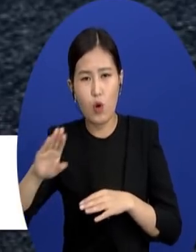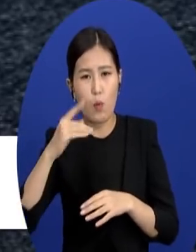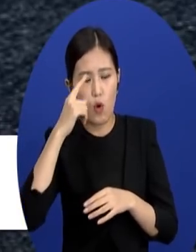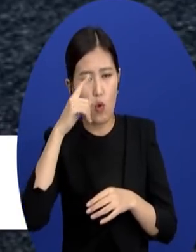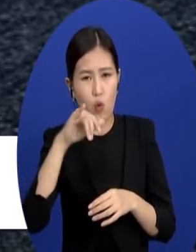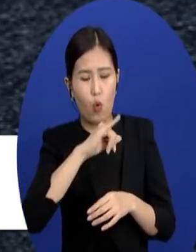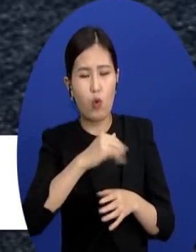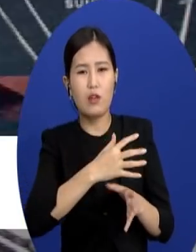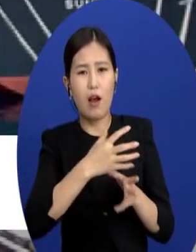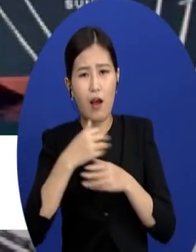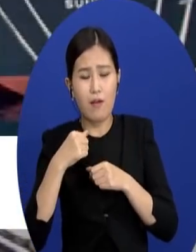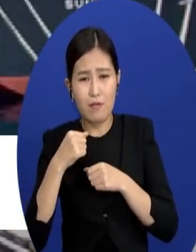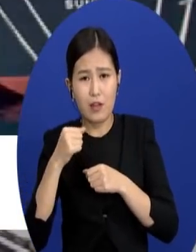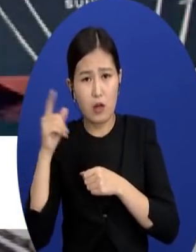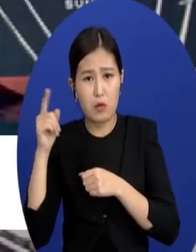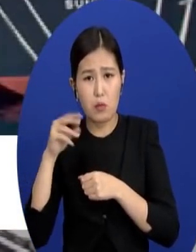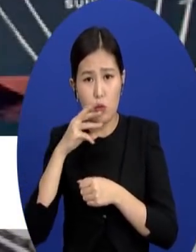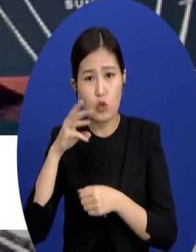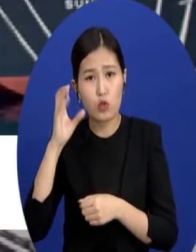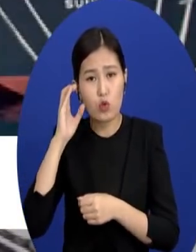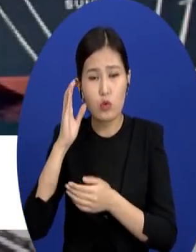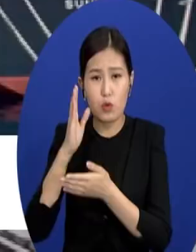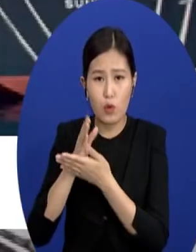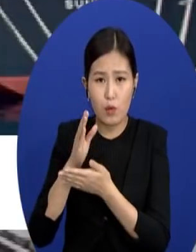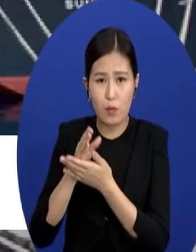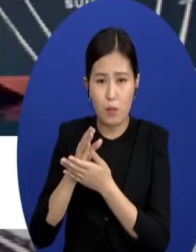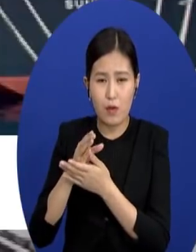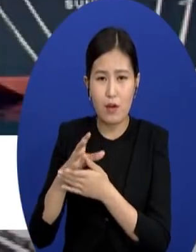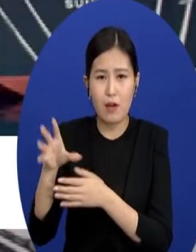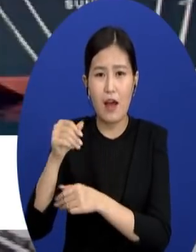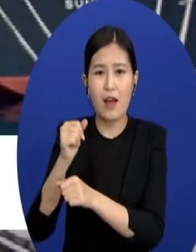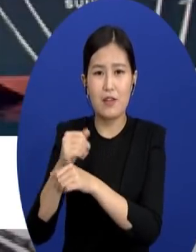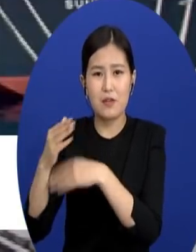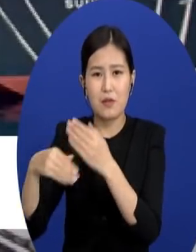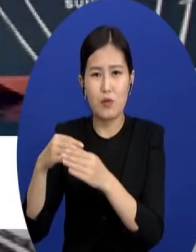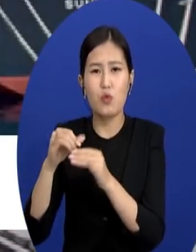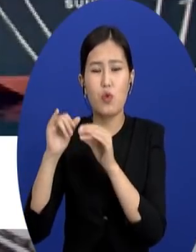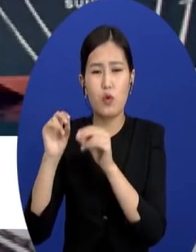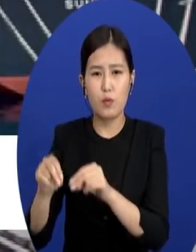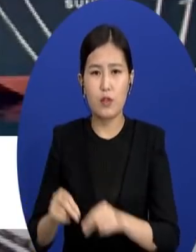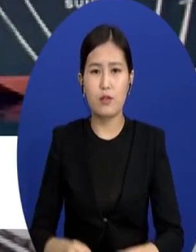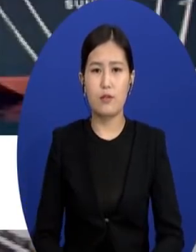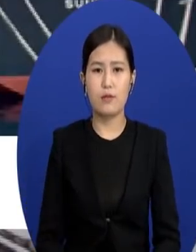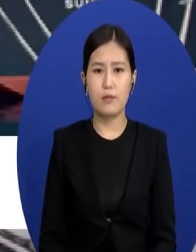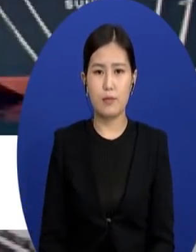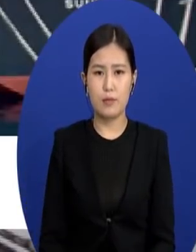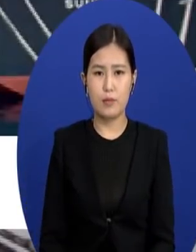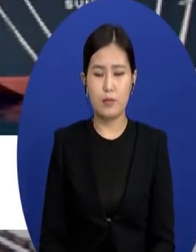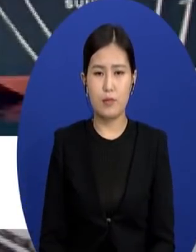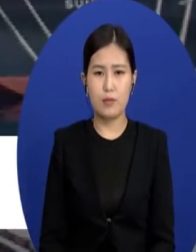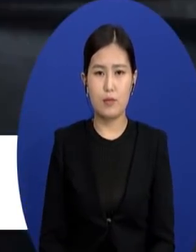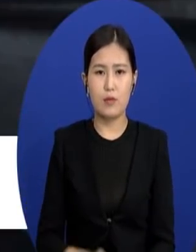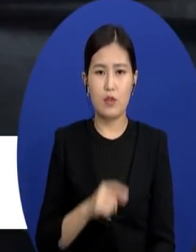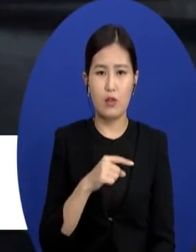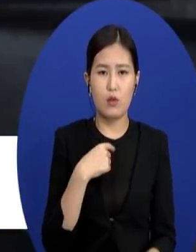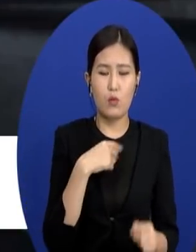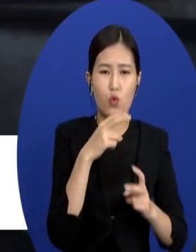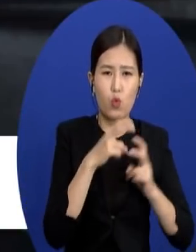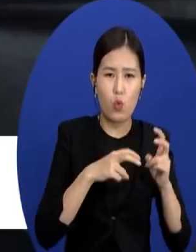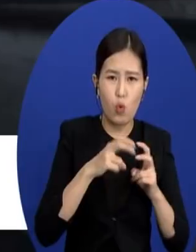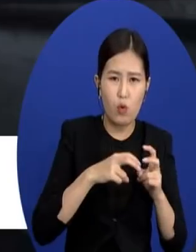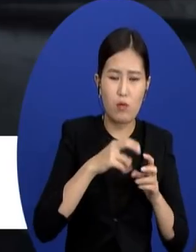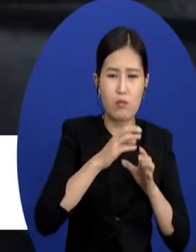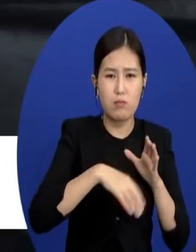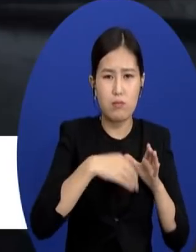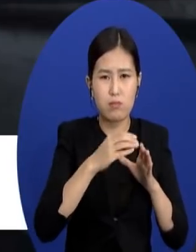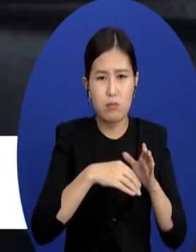уу? Яг газар дээр нь ажиллаж байхад иймэрхүү дүр зураг ажиглагдж байна уу? Үйлдвэрлэх хэмжээг энэ одоо үүсэж байгаа эдийн засгийн